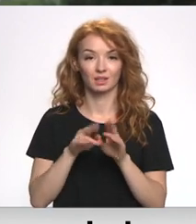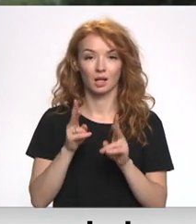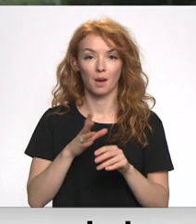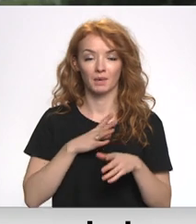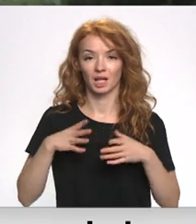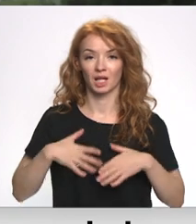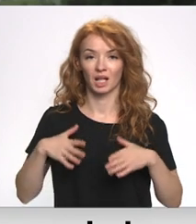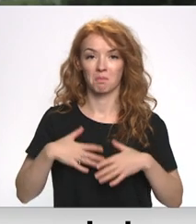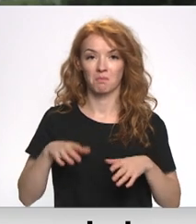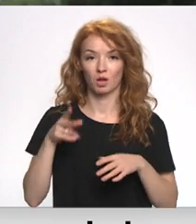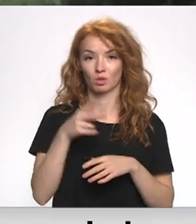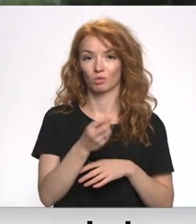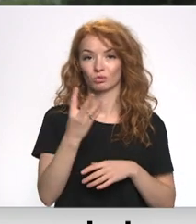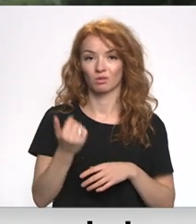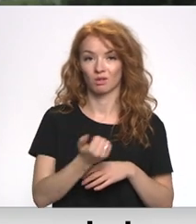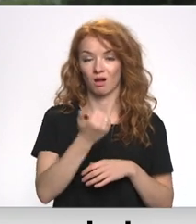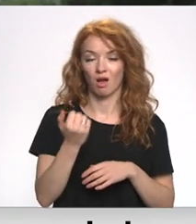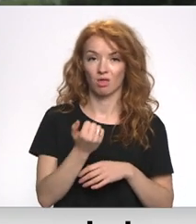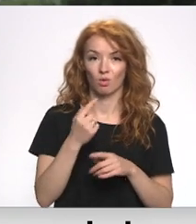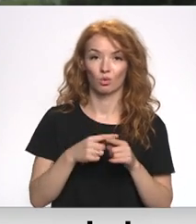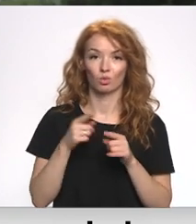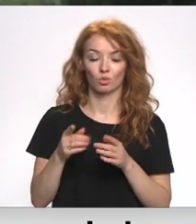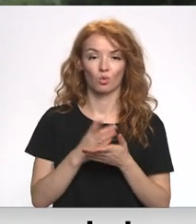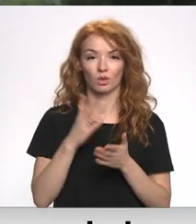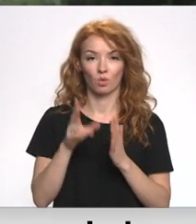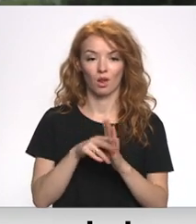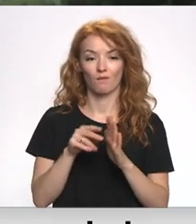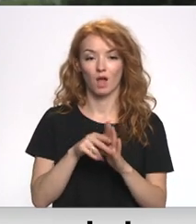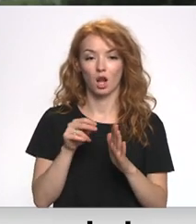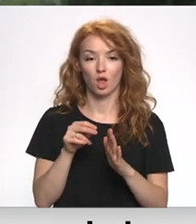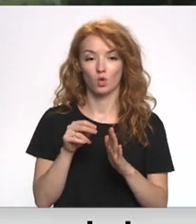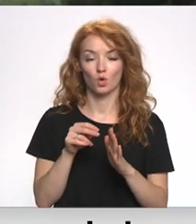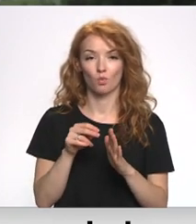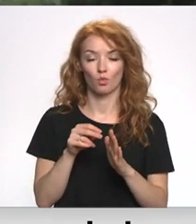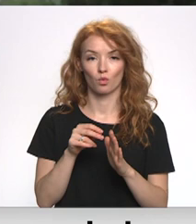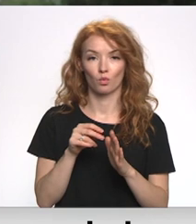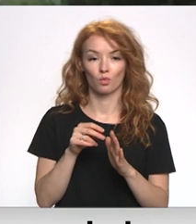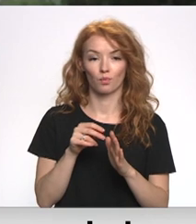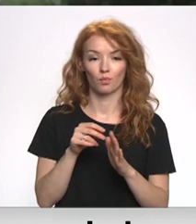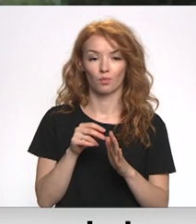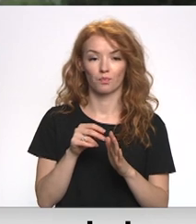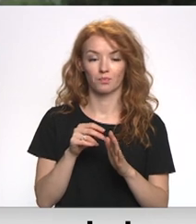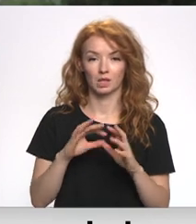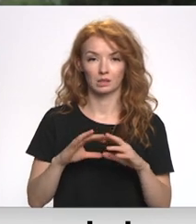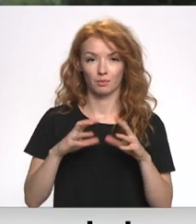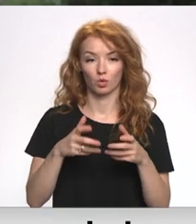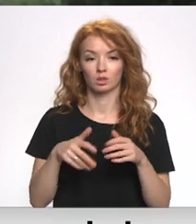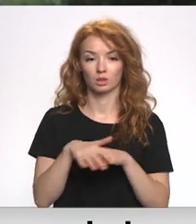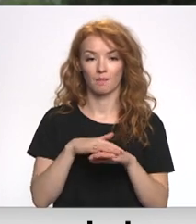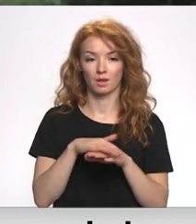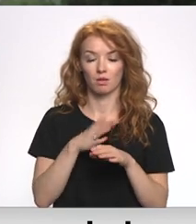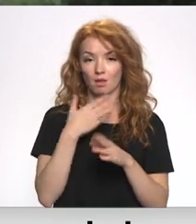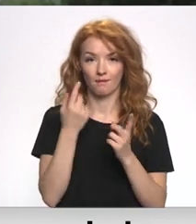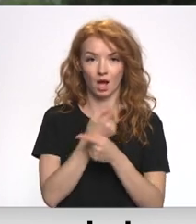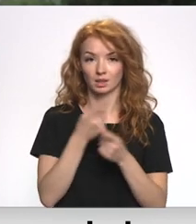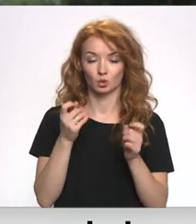Krimā 2014. Gadā, kur notika šo referendumu, pseido referendumu, starptautiskā sabiedrība nav